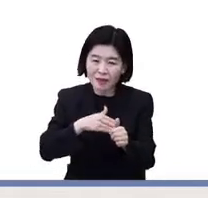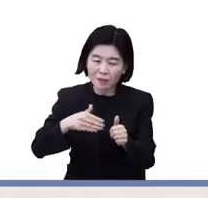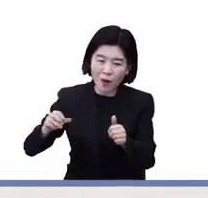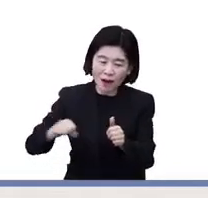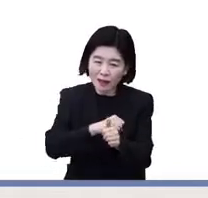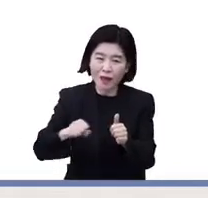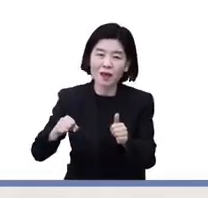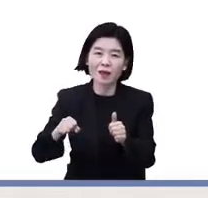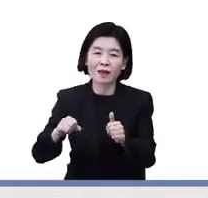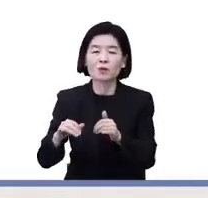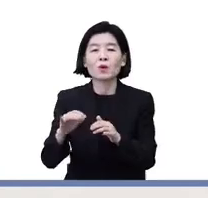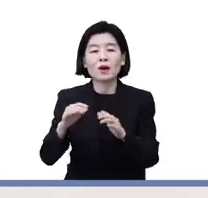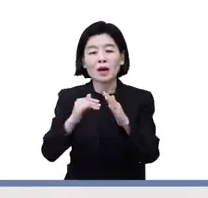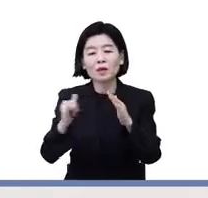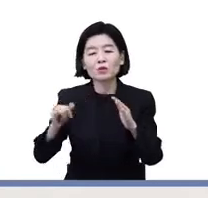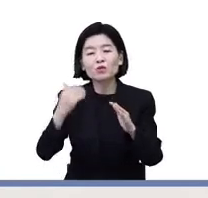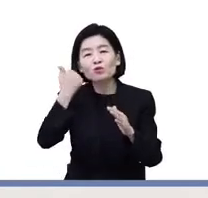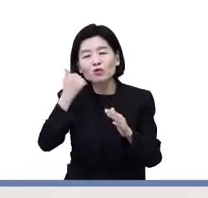있습니다.